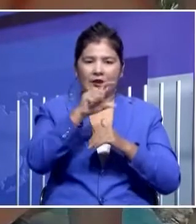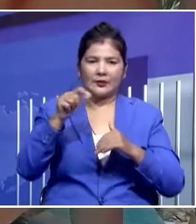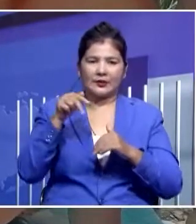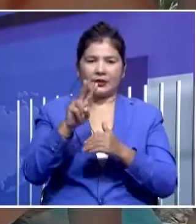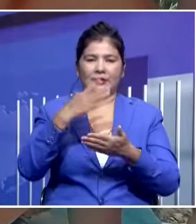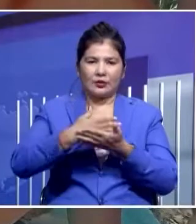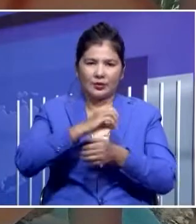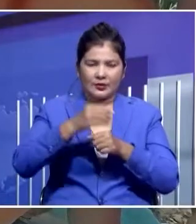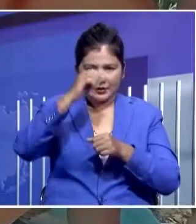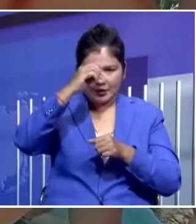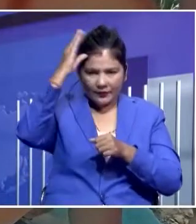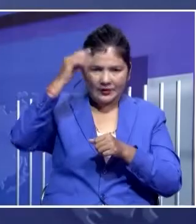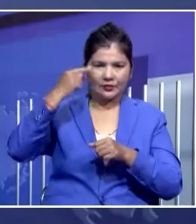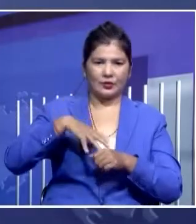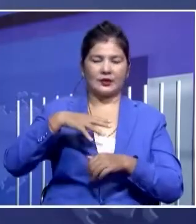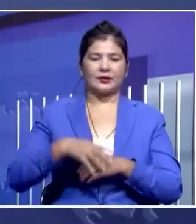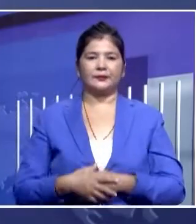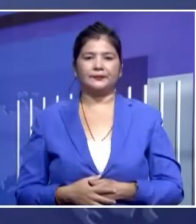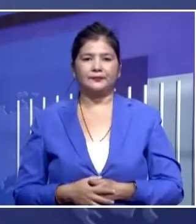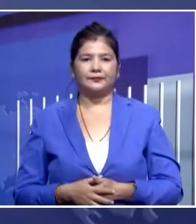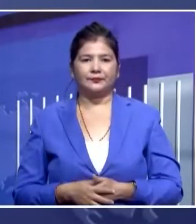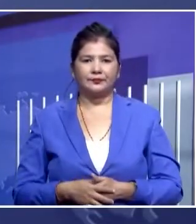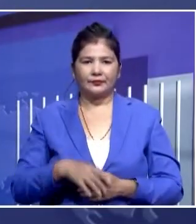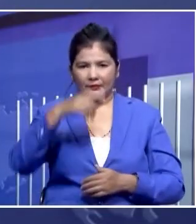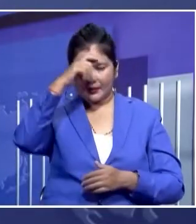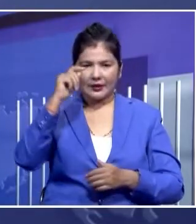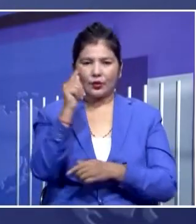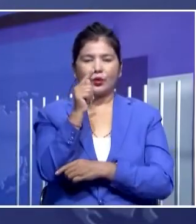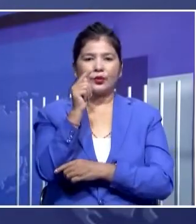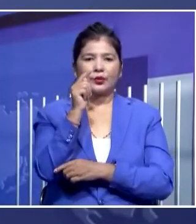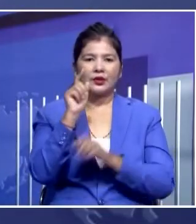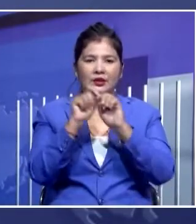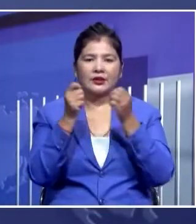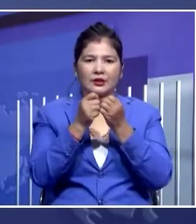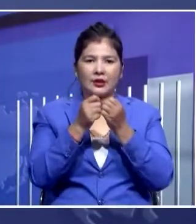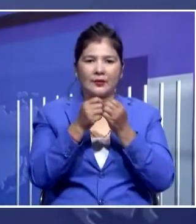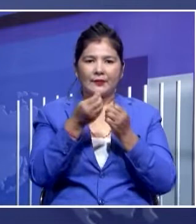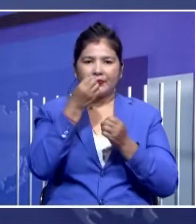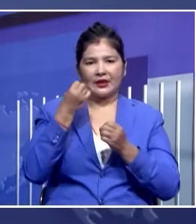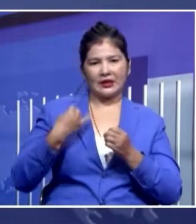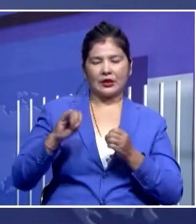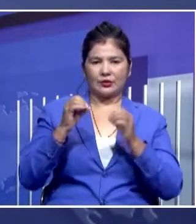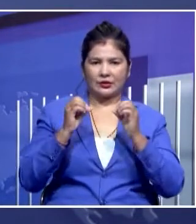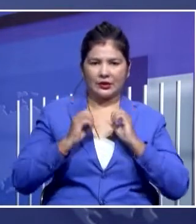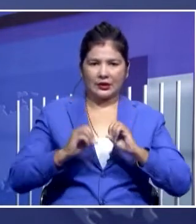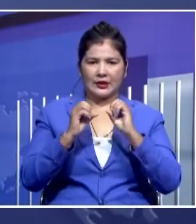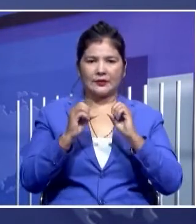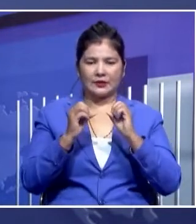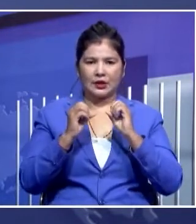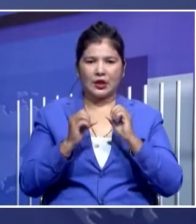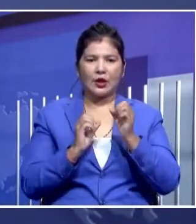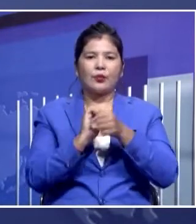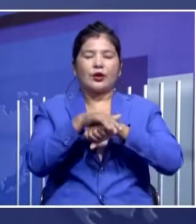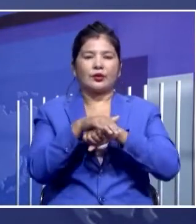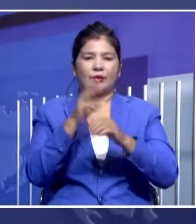लुम्बिनी प्रदेश पश्चिम नवलपरासी। बाँकेको कोहलपुर क्षेत्रमा लागु औषध कारोबारी तथा प्रयोगकर्ताहरू बढ्दो मात्रामा